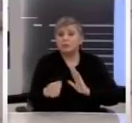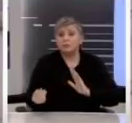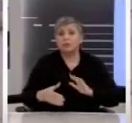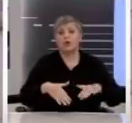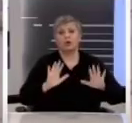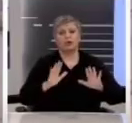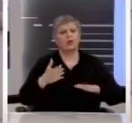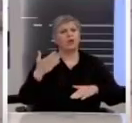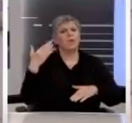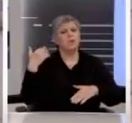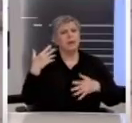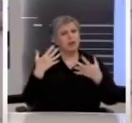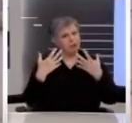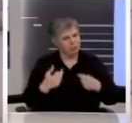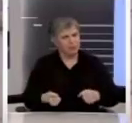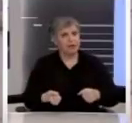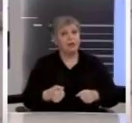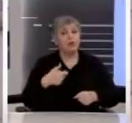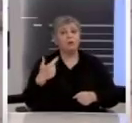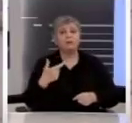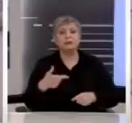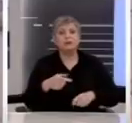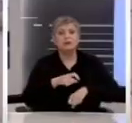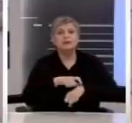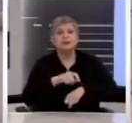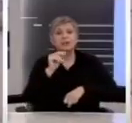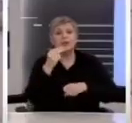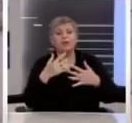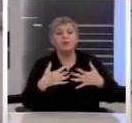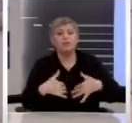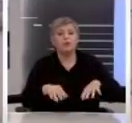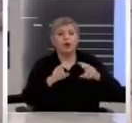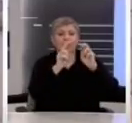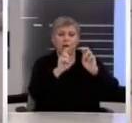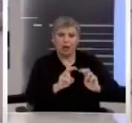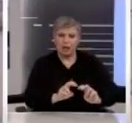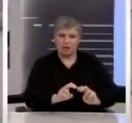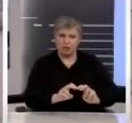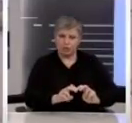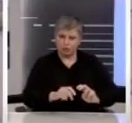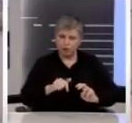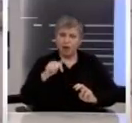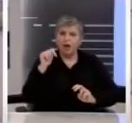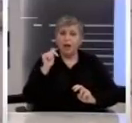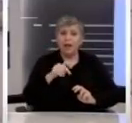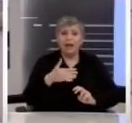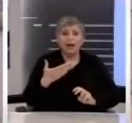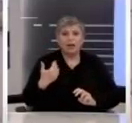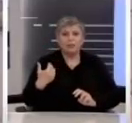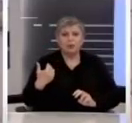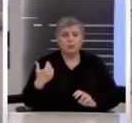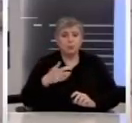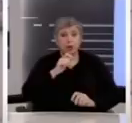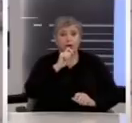το παρελθόν στα πλαίσια του κοινοβουλευτικού ελέγχου, ο οποίος δεν είχε υπάρξει, δεν ήταν μέρα κοινοβουλευτικού ελέγχου για